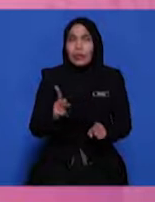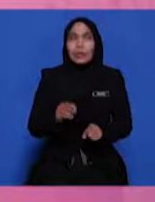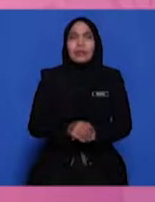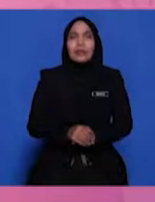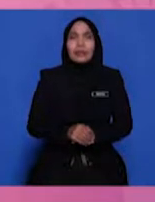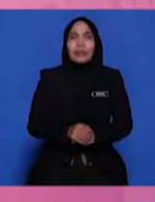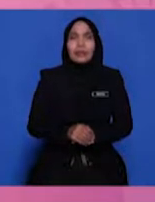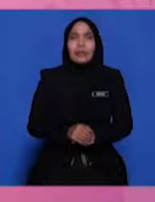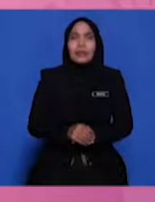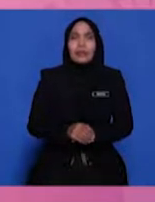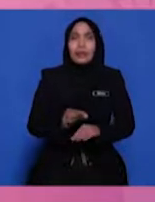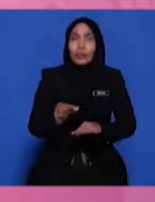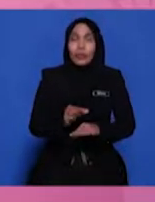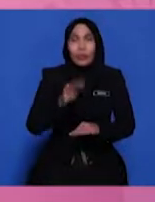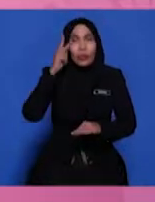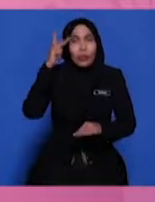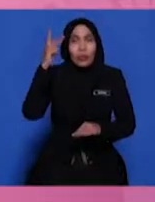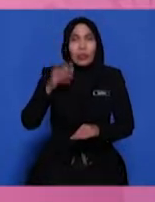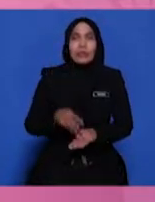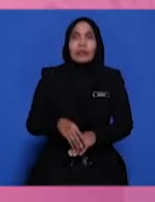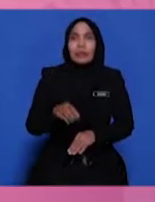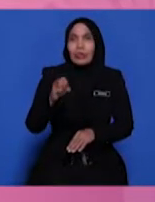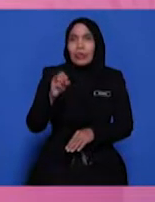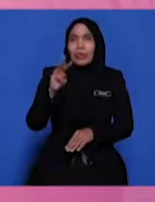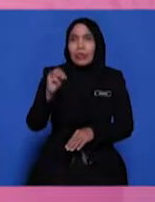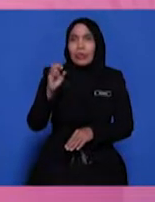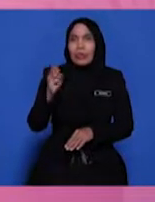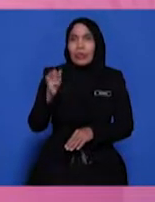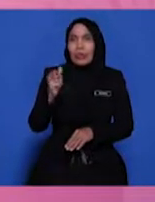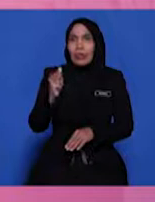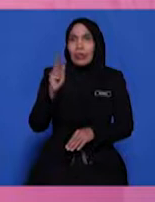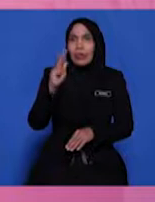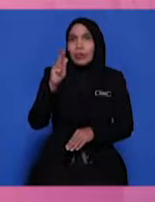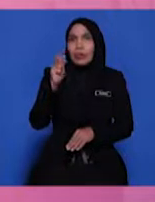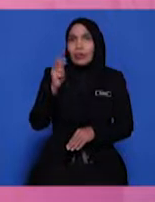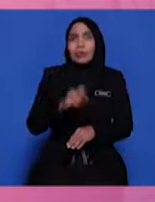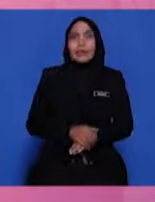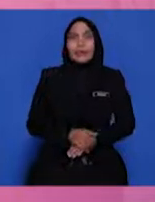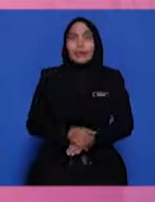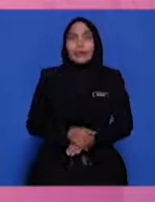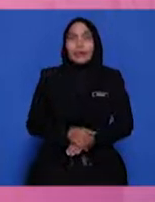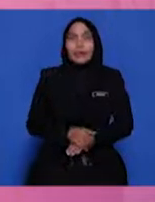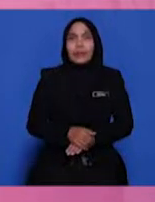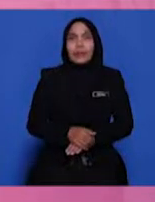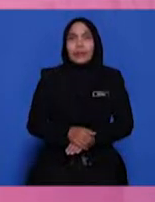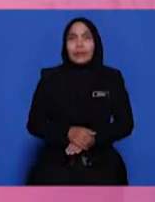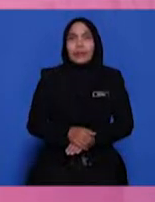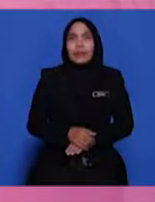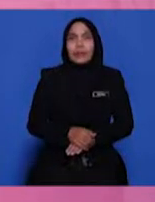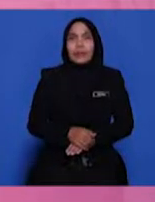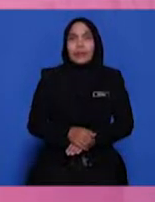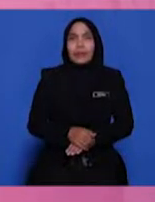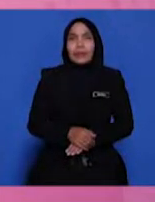menggunakan konsep SMART. Dalam contoh satu, Encik Ahmad merancang untuk melancong ke luar negara